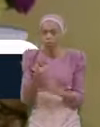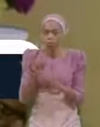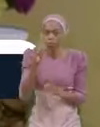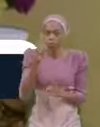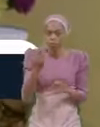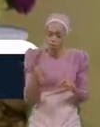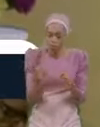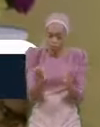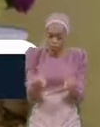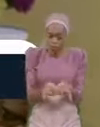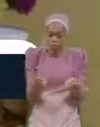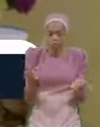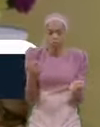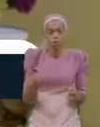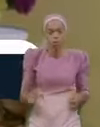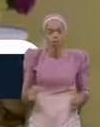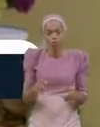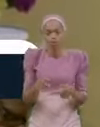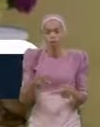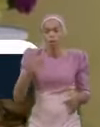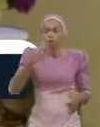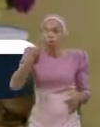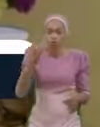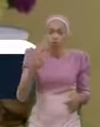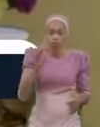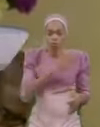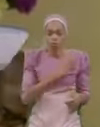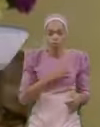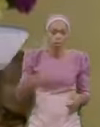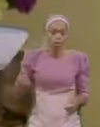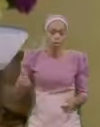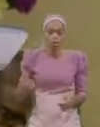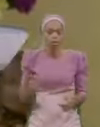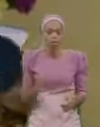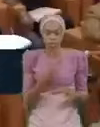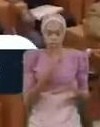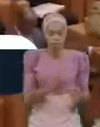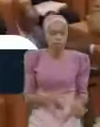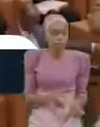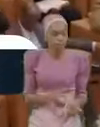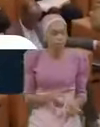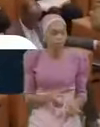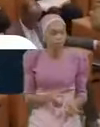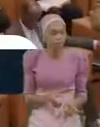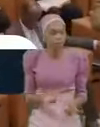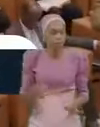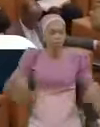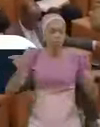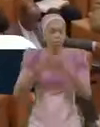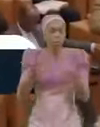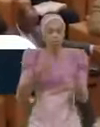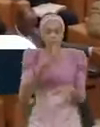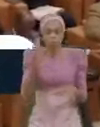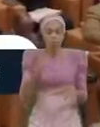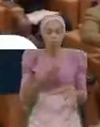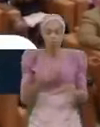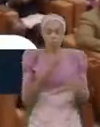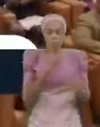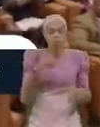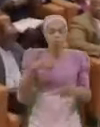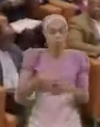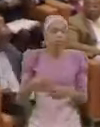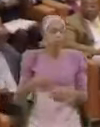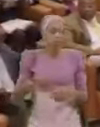les Écritures après N verrons la le portrait de bon voisinage